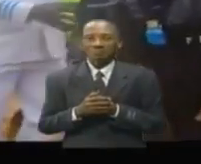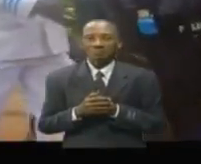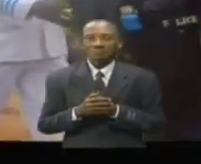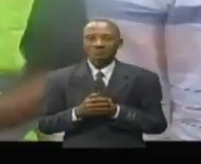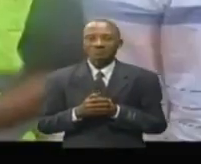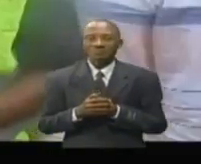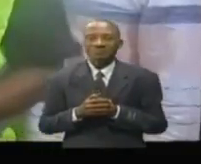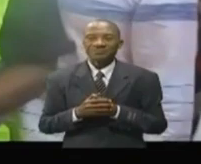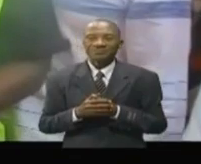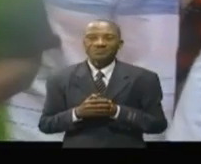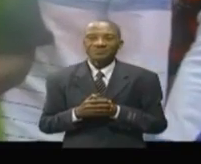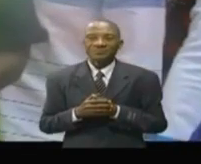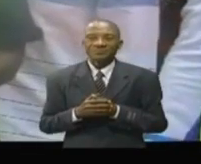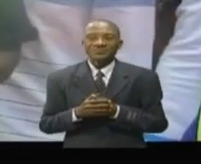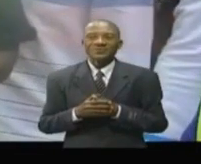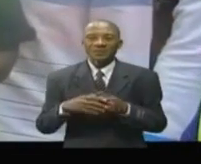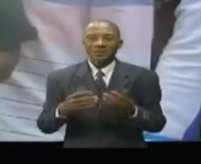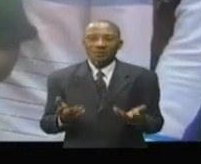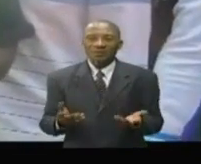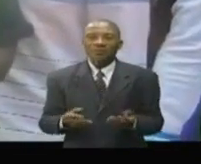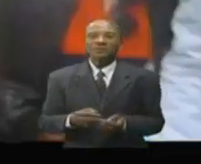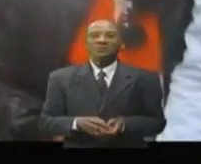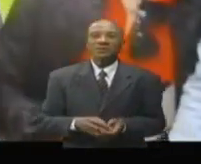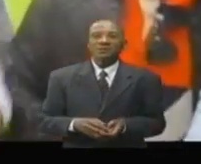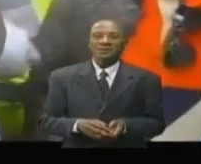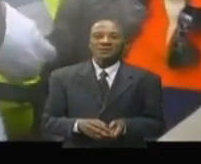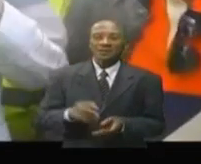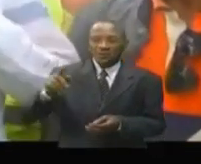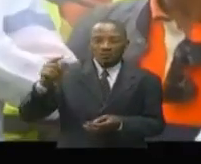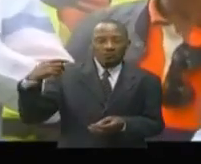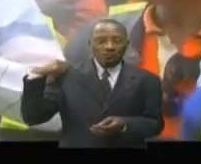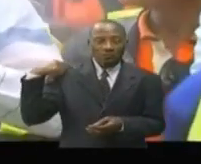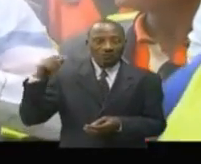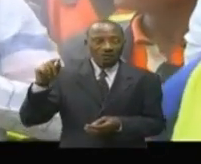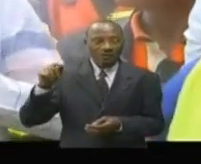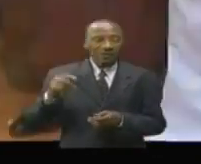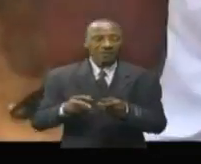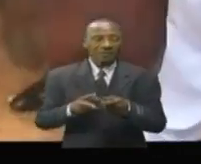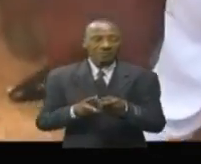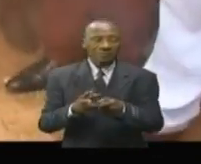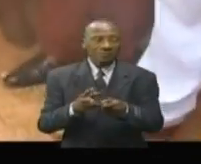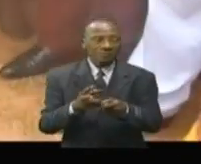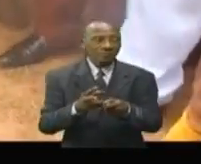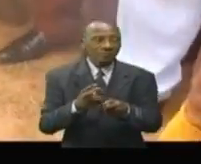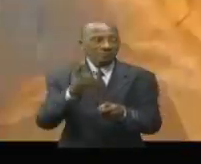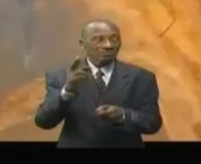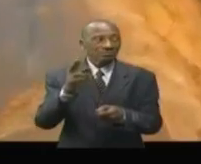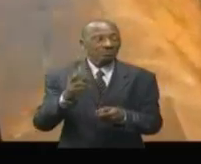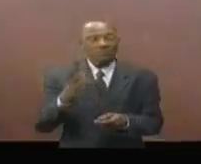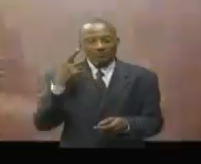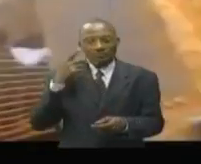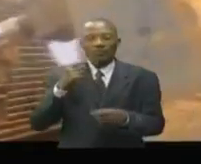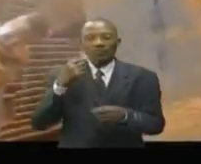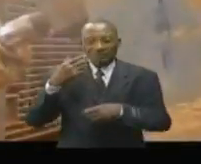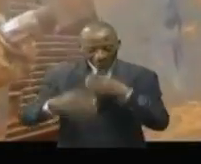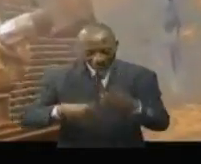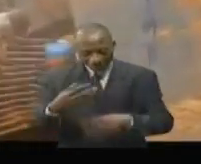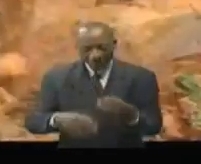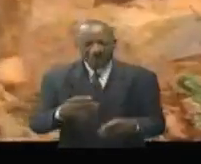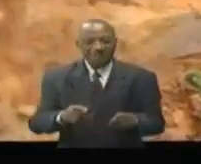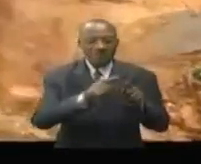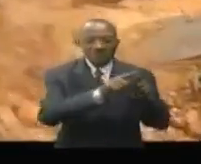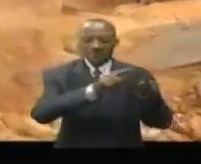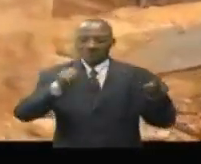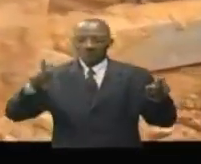Nzanza Bombiti, qui donne le go de ses travaux, procède à la coupure des rubans. Lance officiellement les travaux de réhabilitation du tronçon Bouta-Akéti,